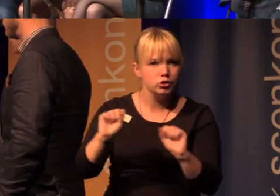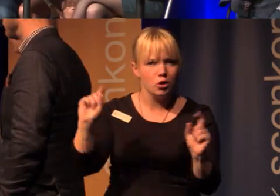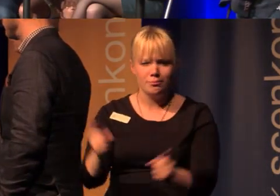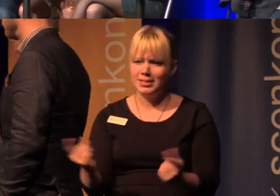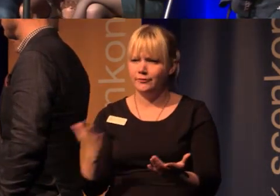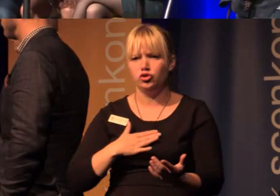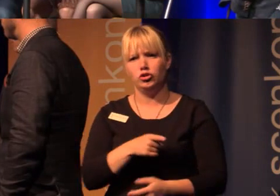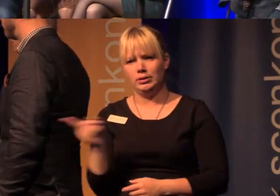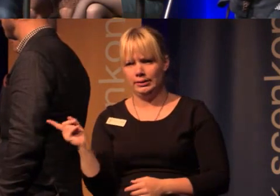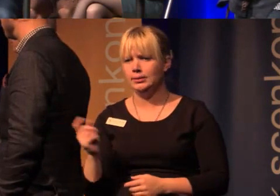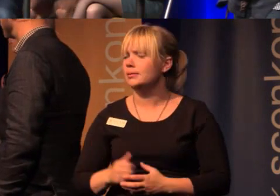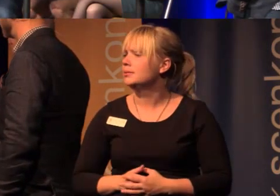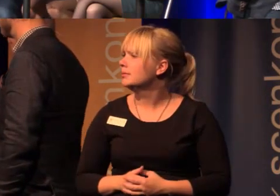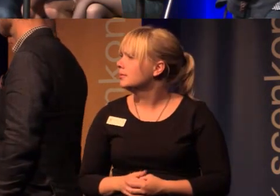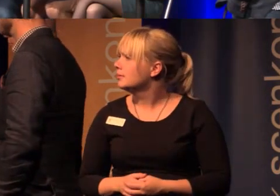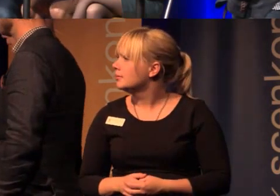på dem?